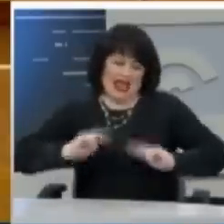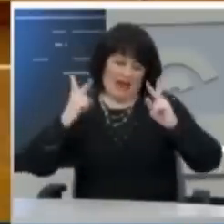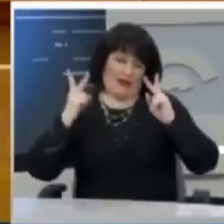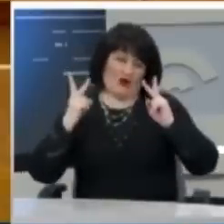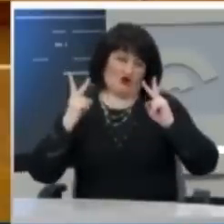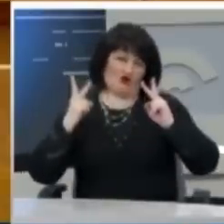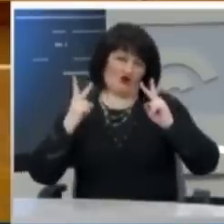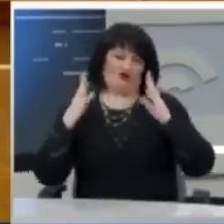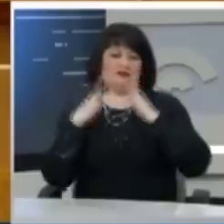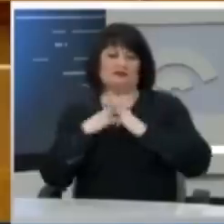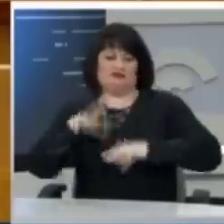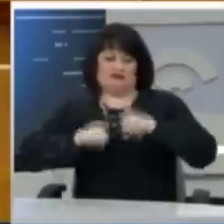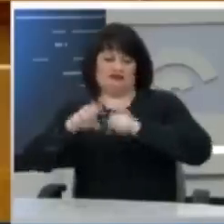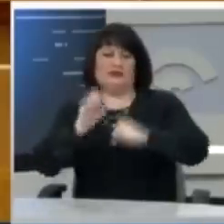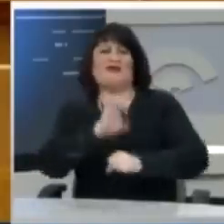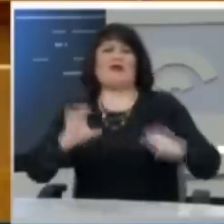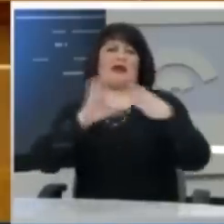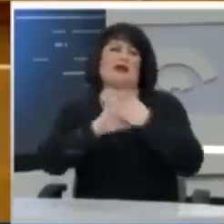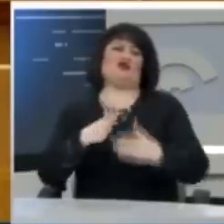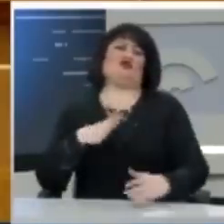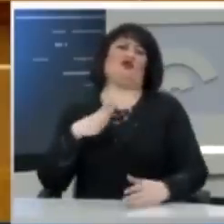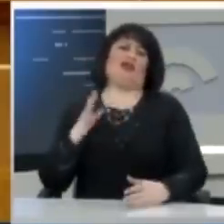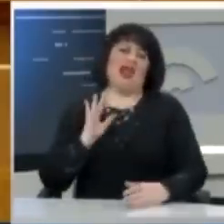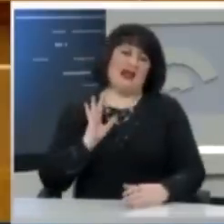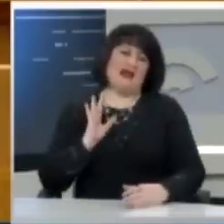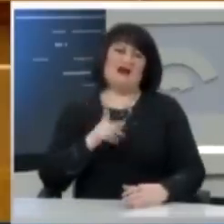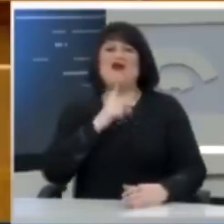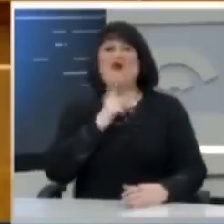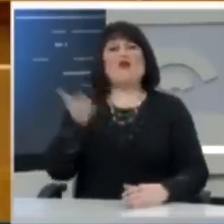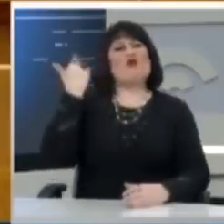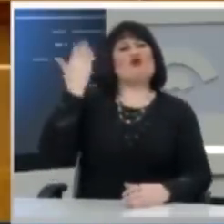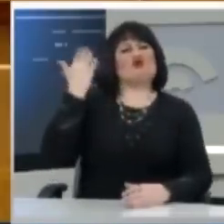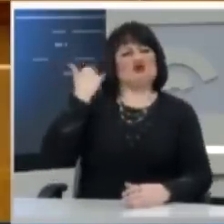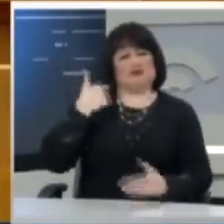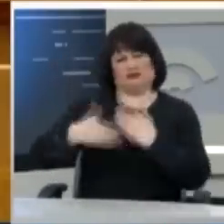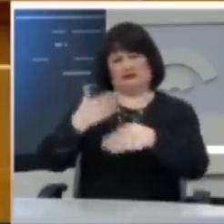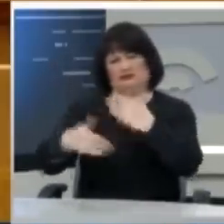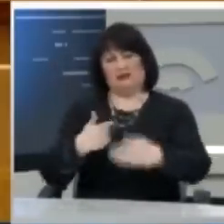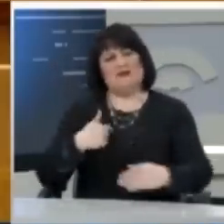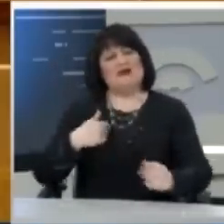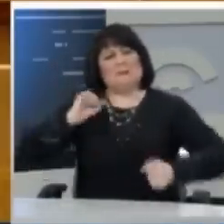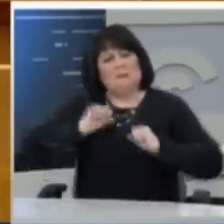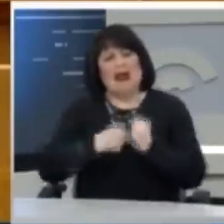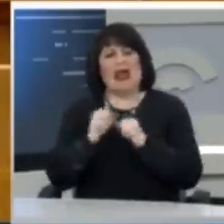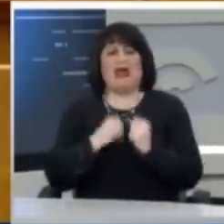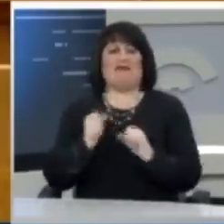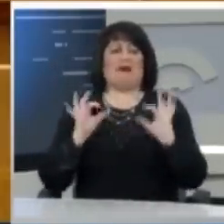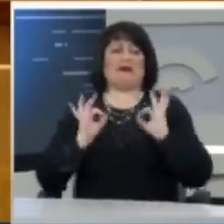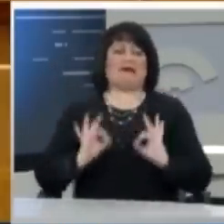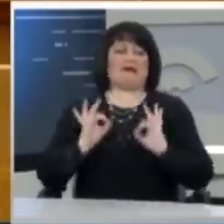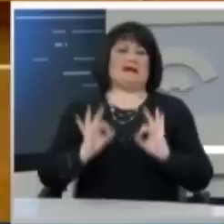της Ιμπεριαλιστικής Ευρωπαϊκής Ένωσης, που τέτοια ήταν από τη γέννησή της. Παλεύει με